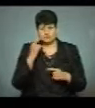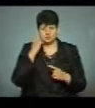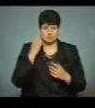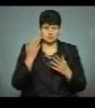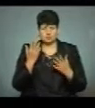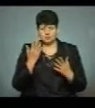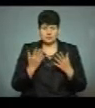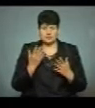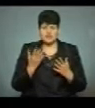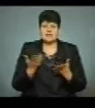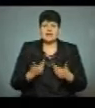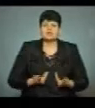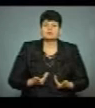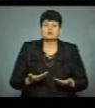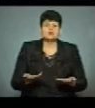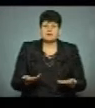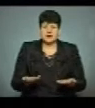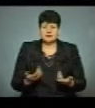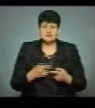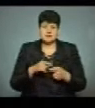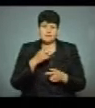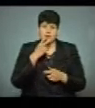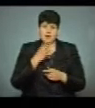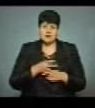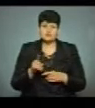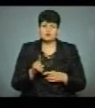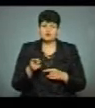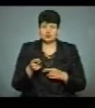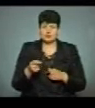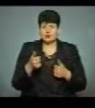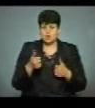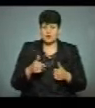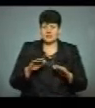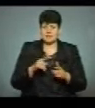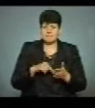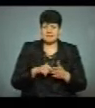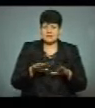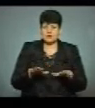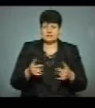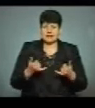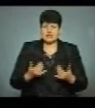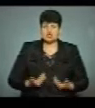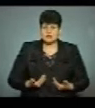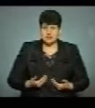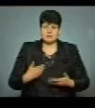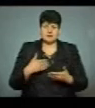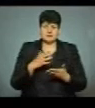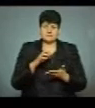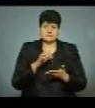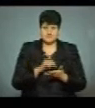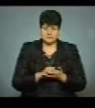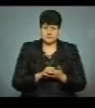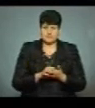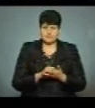над тим, де проживати. Тобто це показує, що Тернопіль – хороше місце для життя. Ми посіли досить, я дивлюся